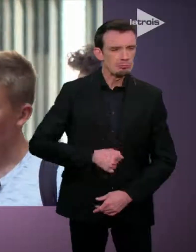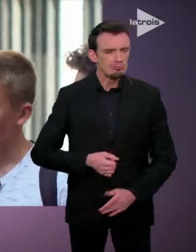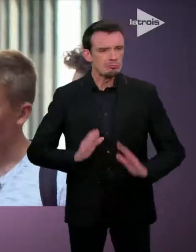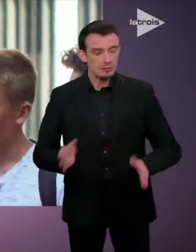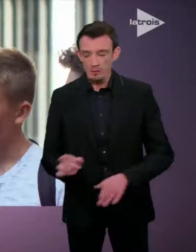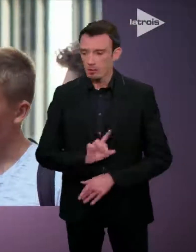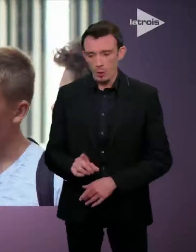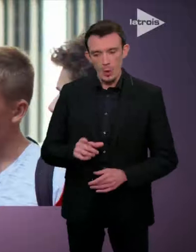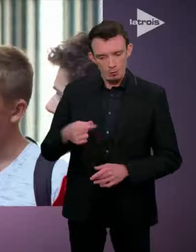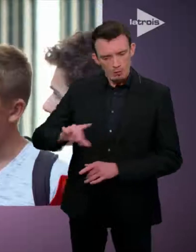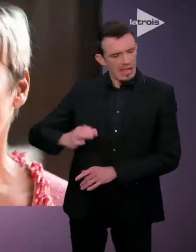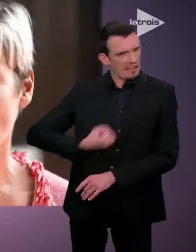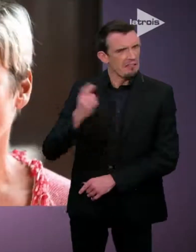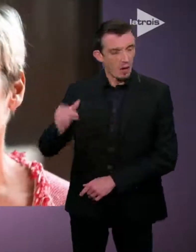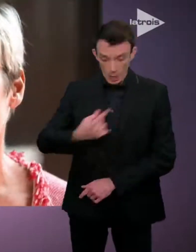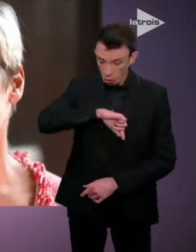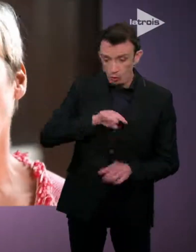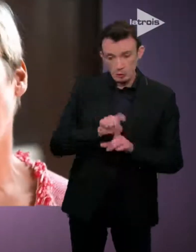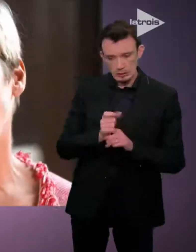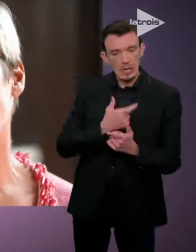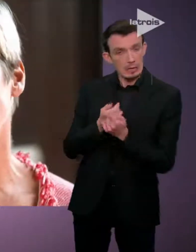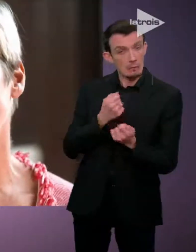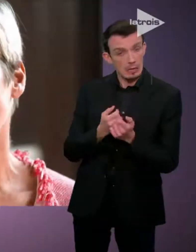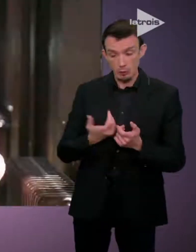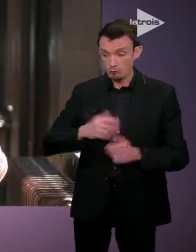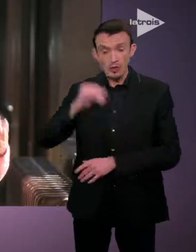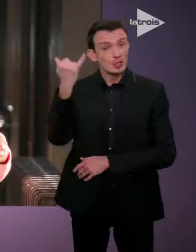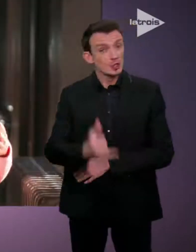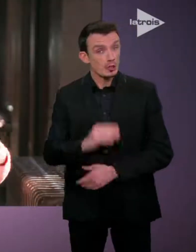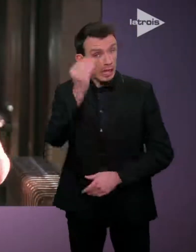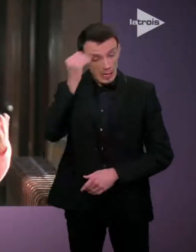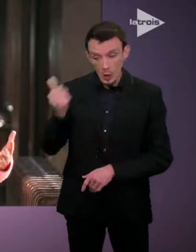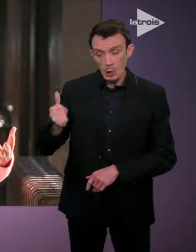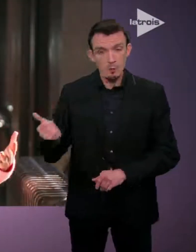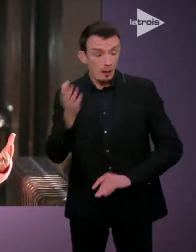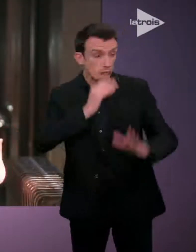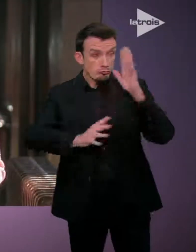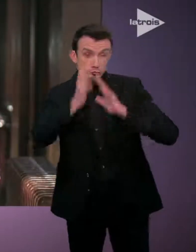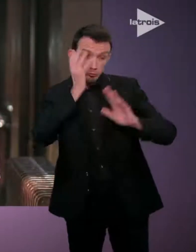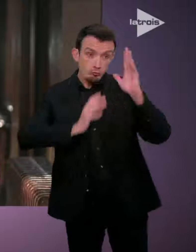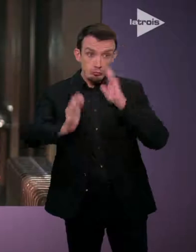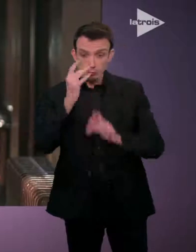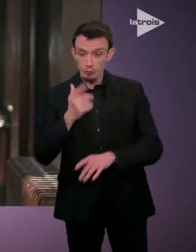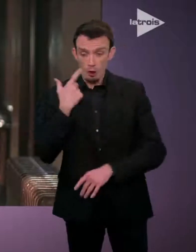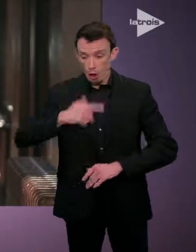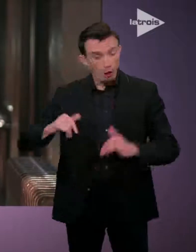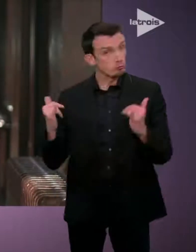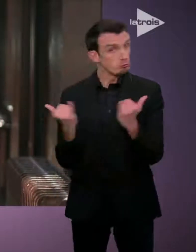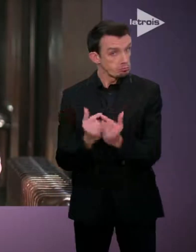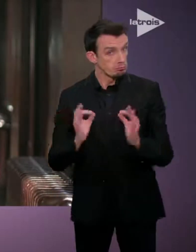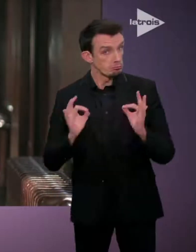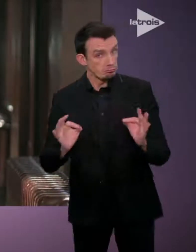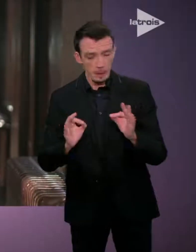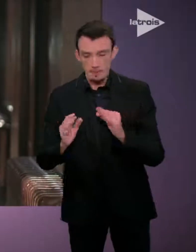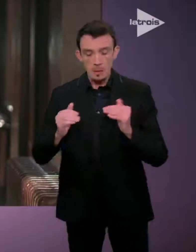peut et c'est vrai qu'à l'école, pendant toute la journée, bah, il est bien avec une langue qui est adaptée pour lui par rapport à son enseignement et le